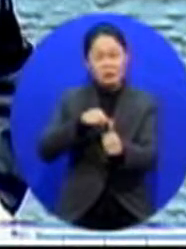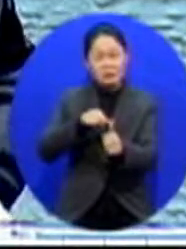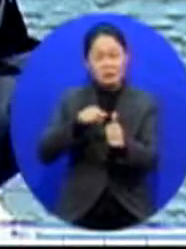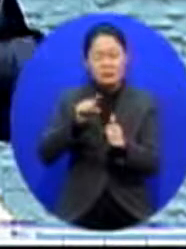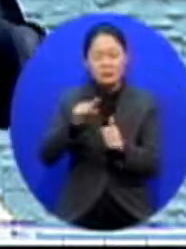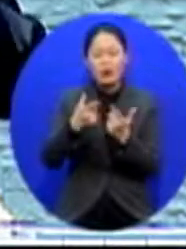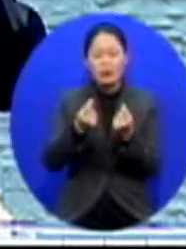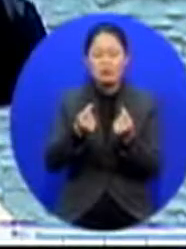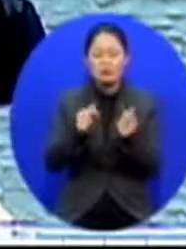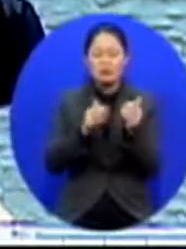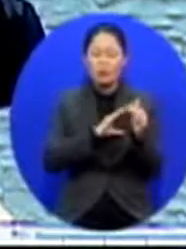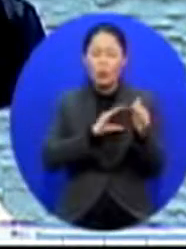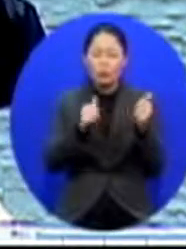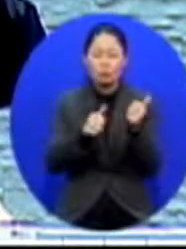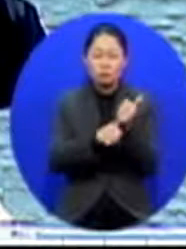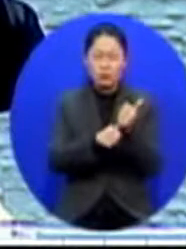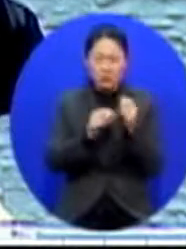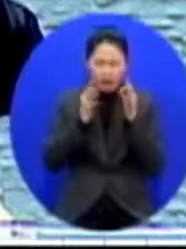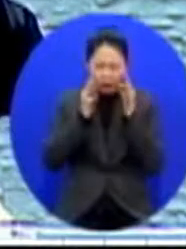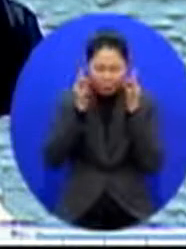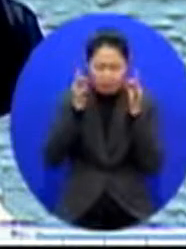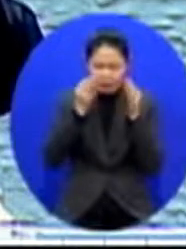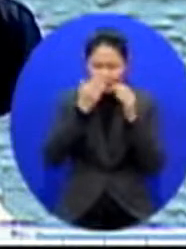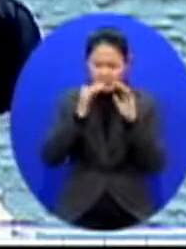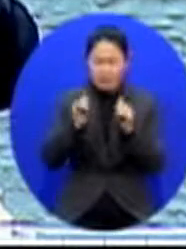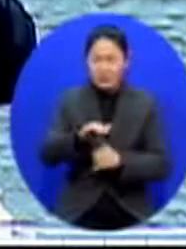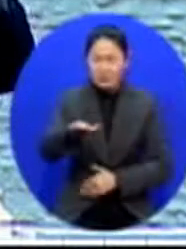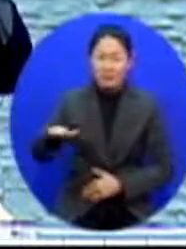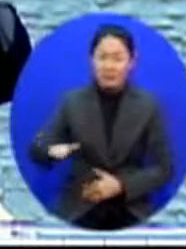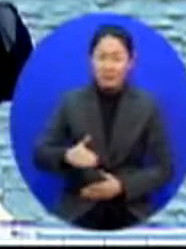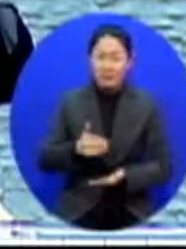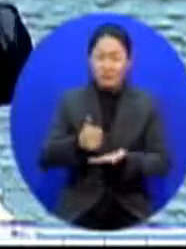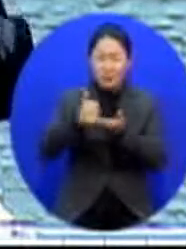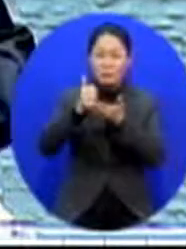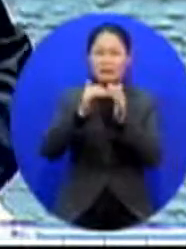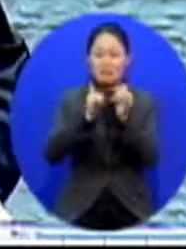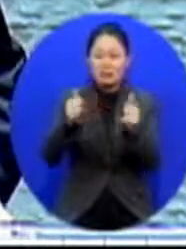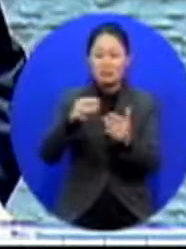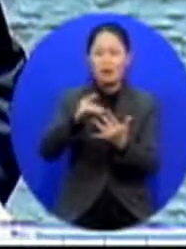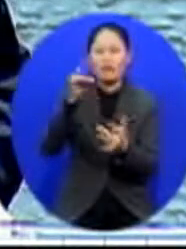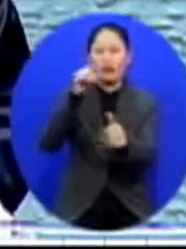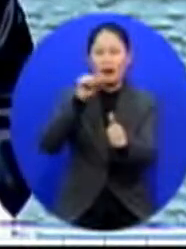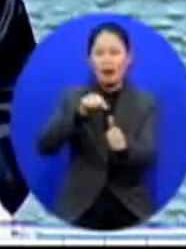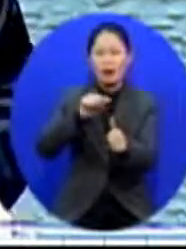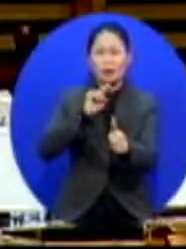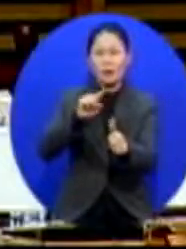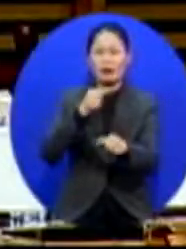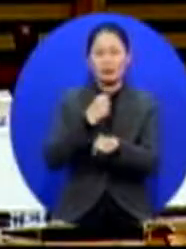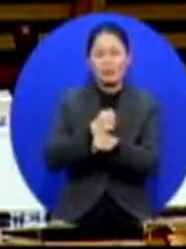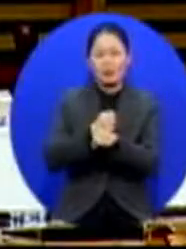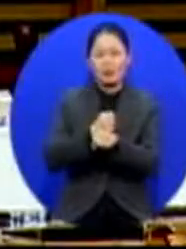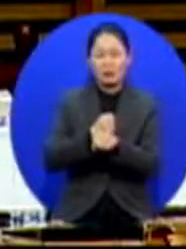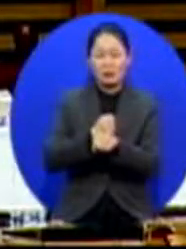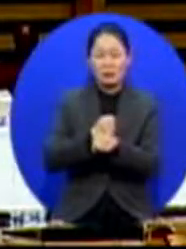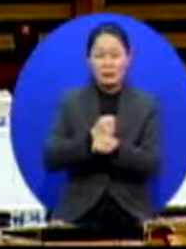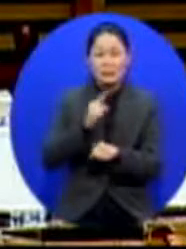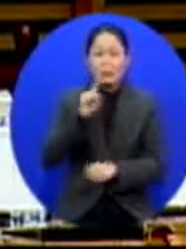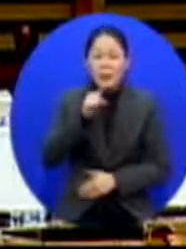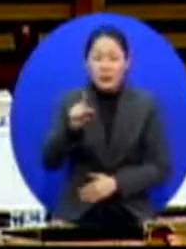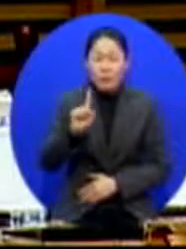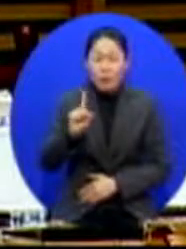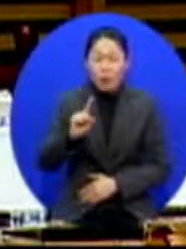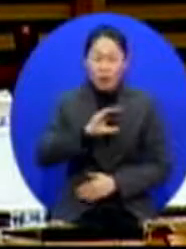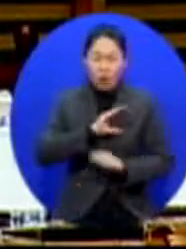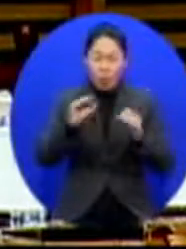간절히 아이 이스라엘 백성들에게 섬 길 자 택하라고 권합니다 그 말은 여호수아 눈에 보기에는